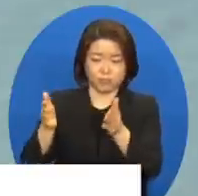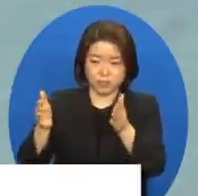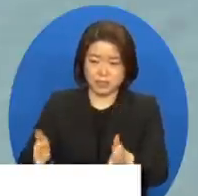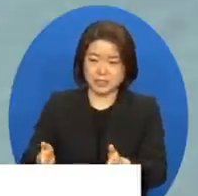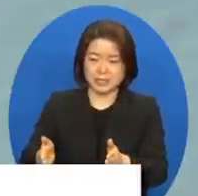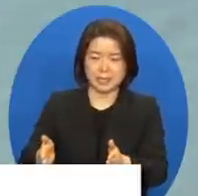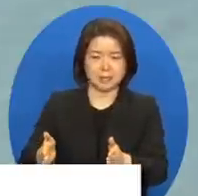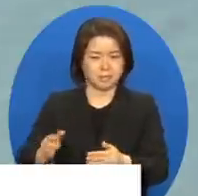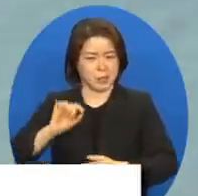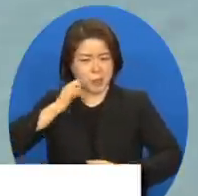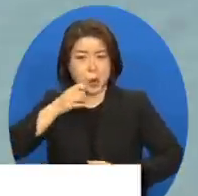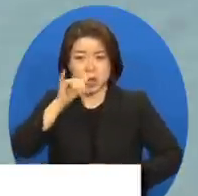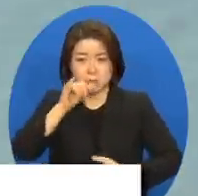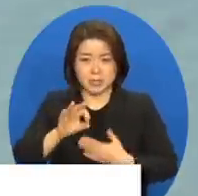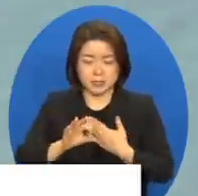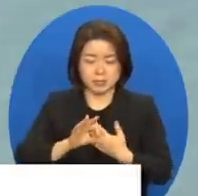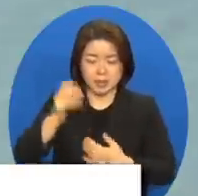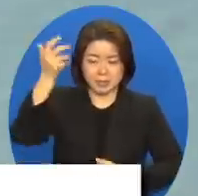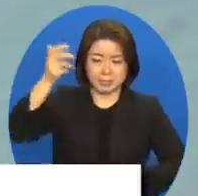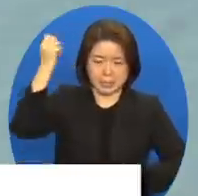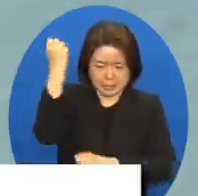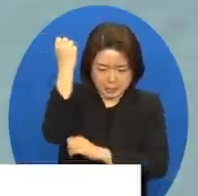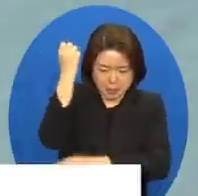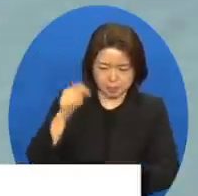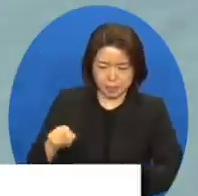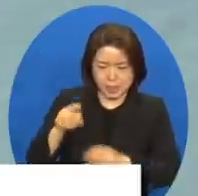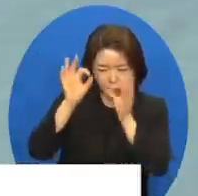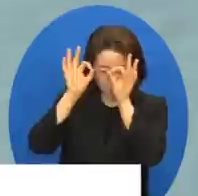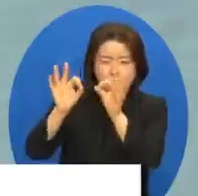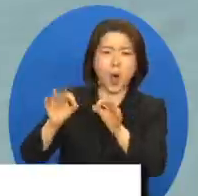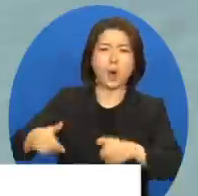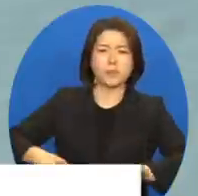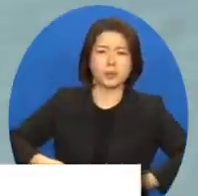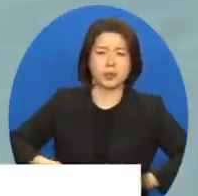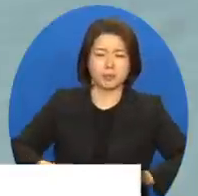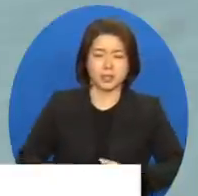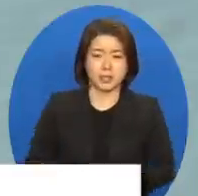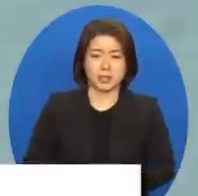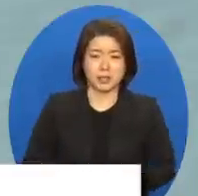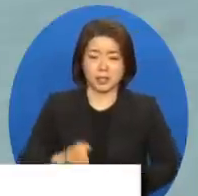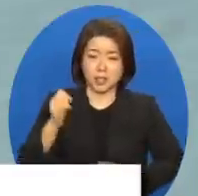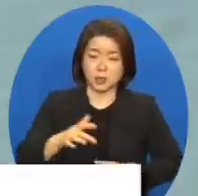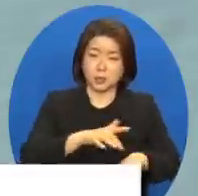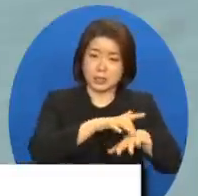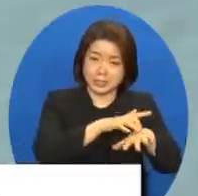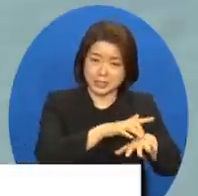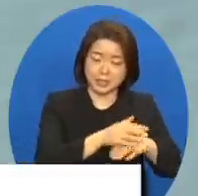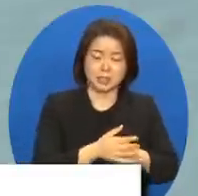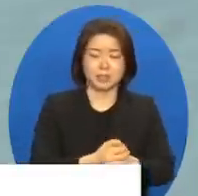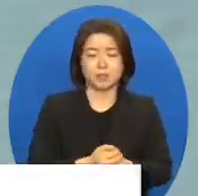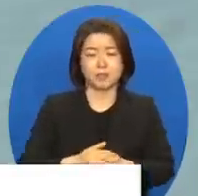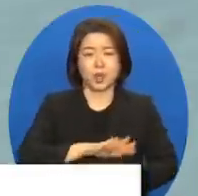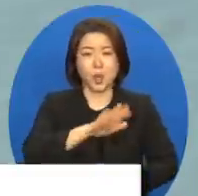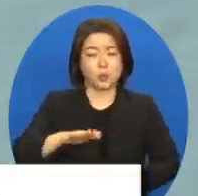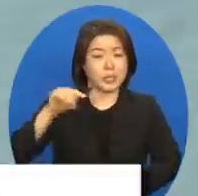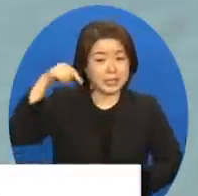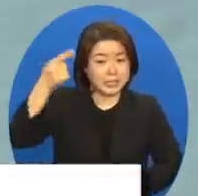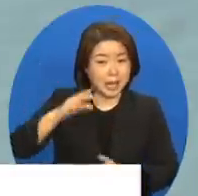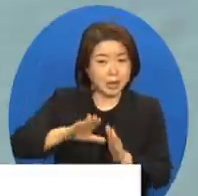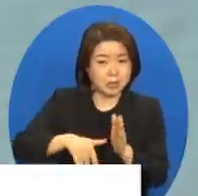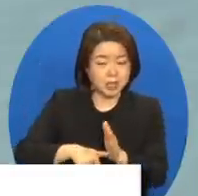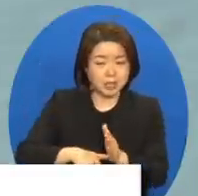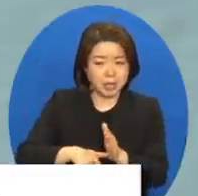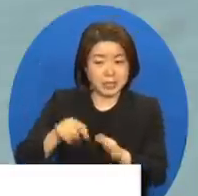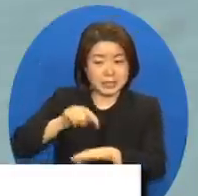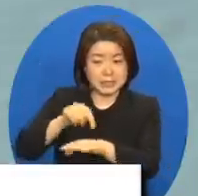영적인 뿌리를 볼 줄 알아야 합니다. 그리고 사탄이 우리 다음 세대 아이들의